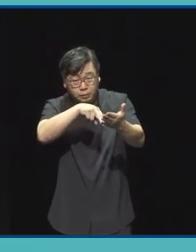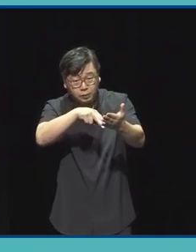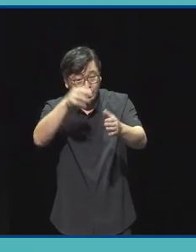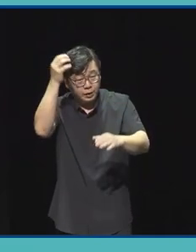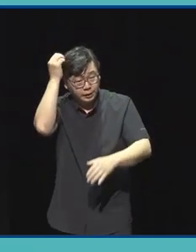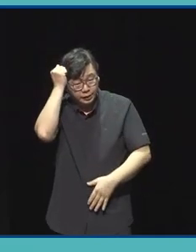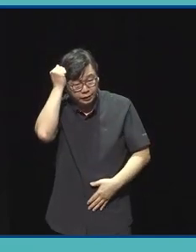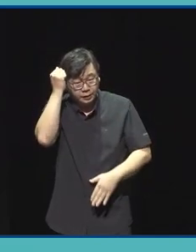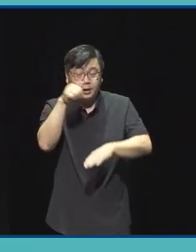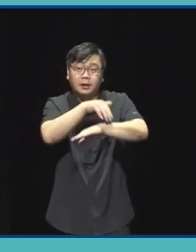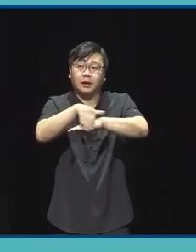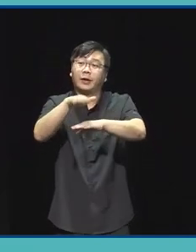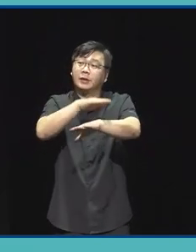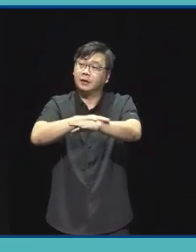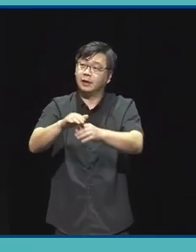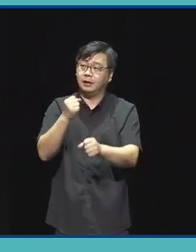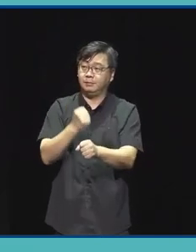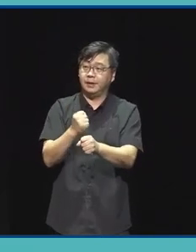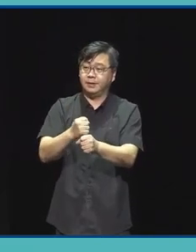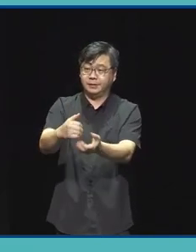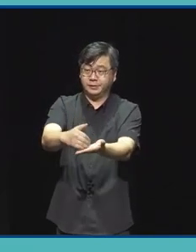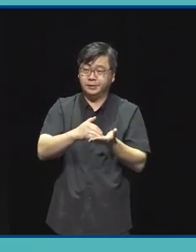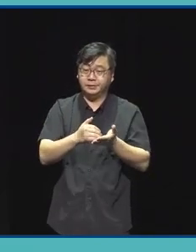계획을 수립하셔가지고 이제 신청하시면 됩니다.